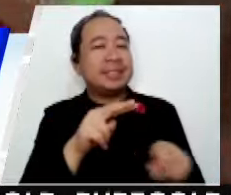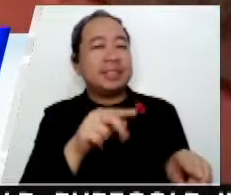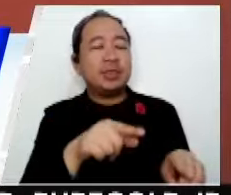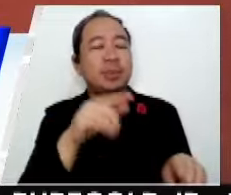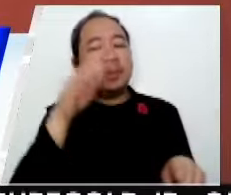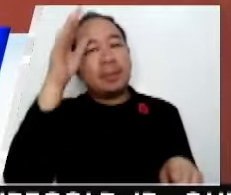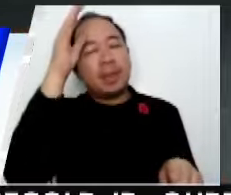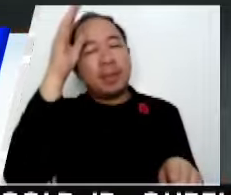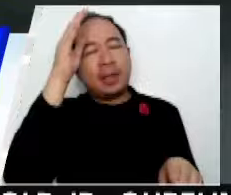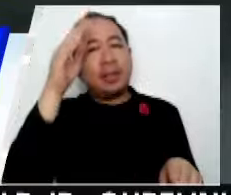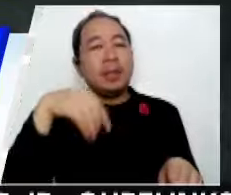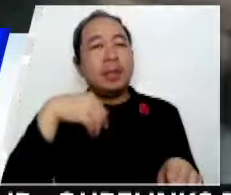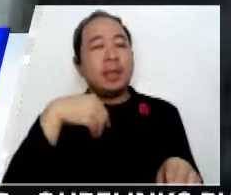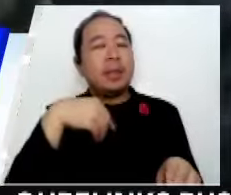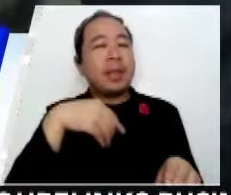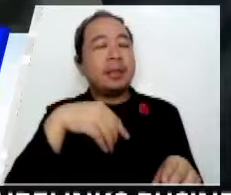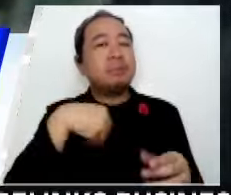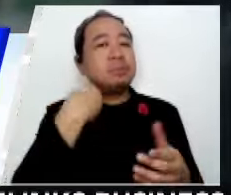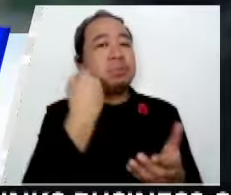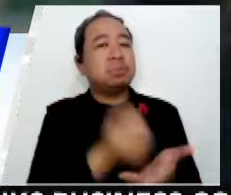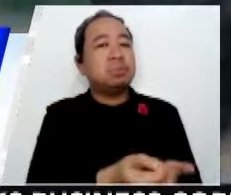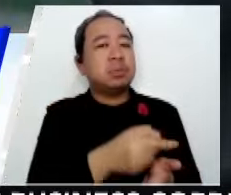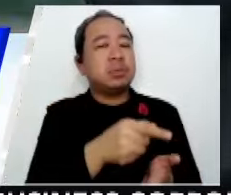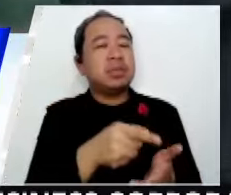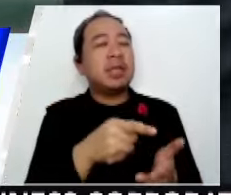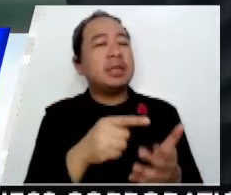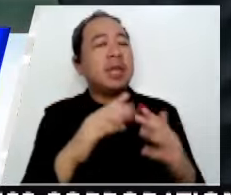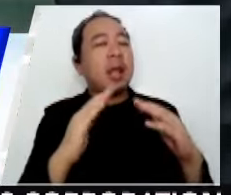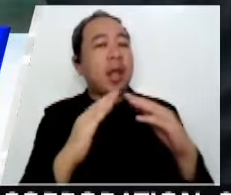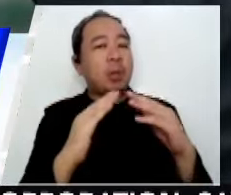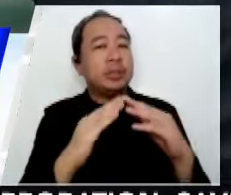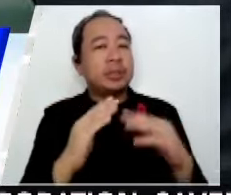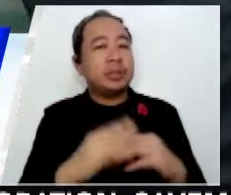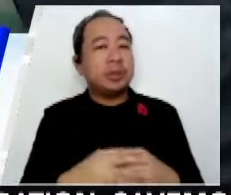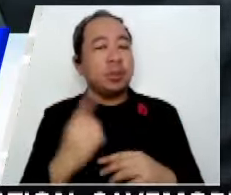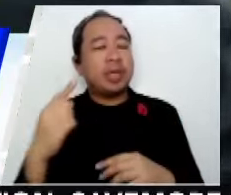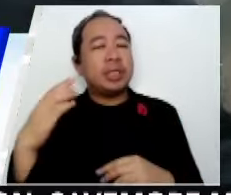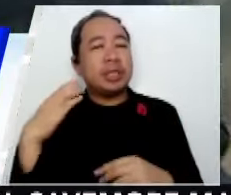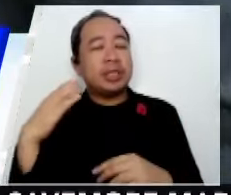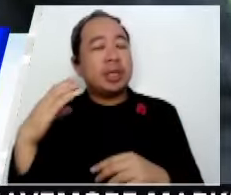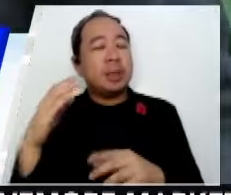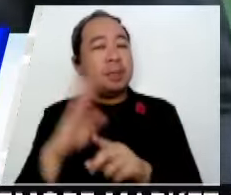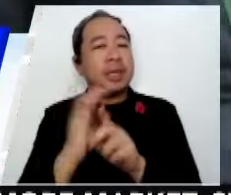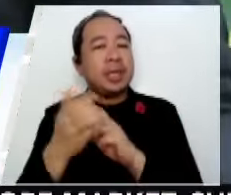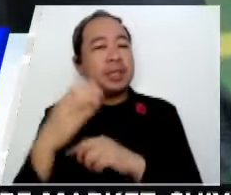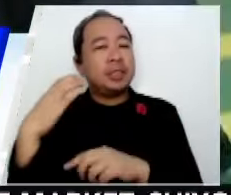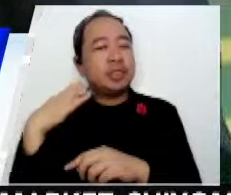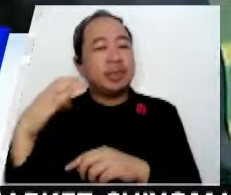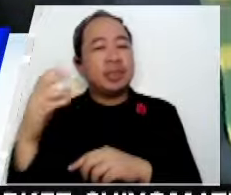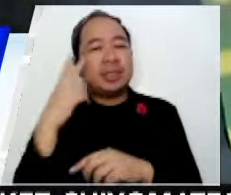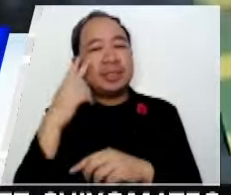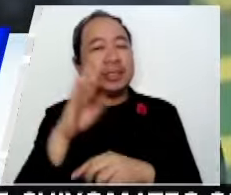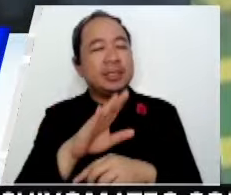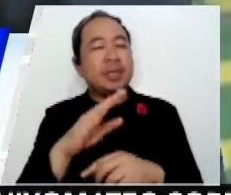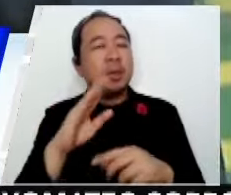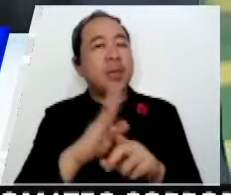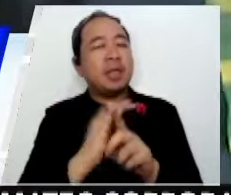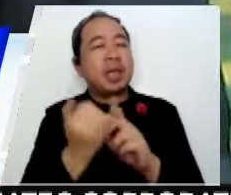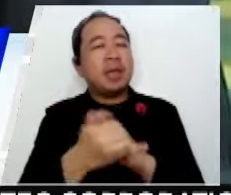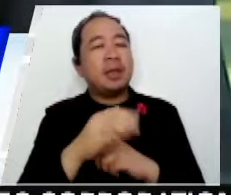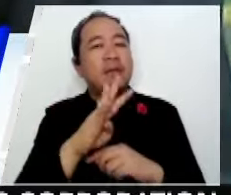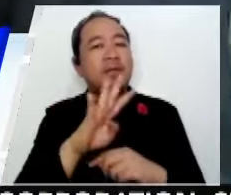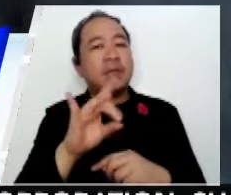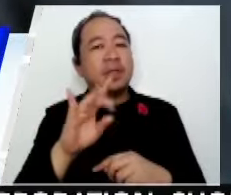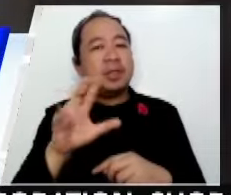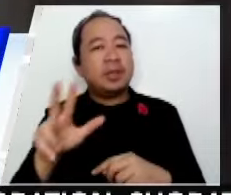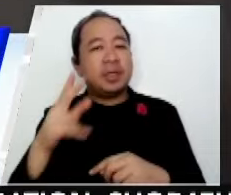kanilang tahanan. Ayon kay Chairman Alvin Zuniga, nasa gilid ng Tripa de Galina ang barangay 183 kaya doon rumagasa ang